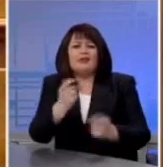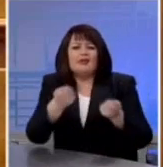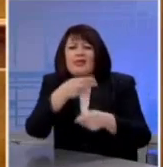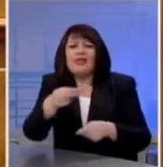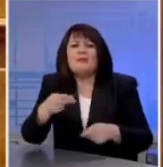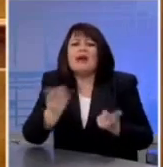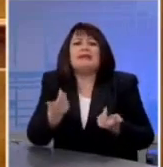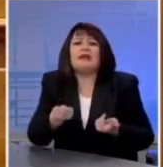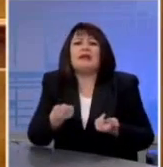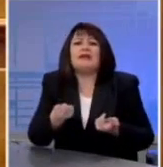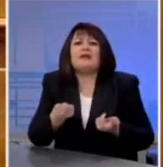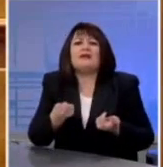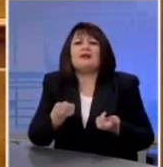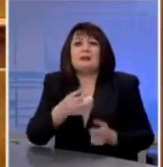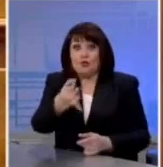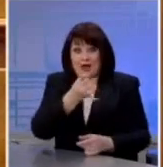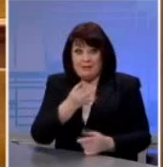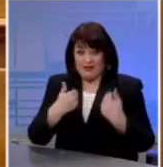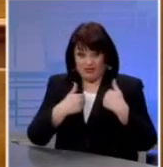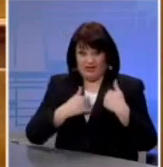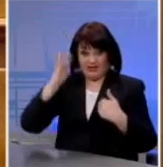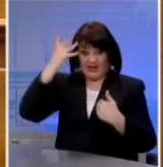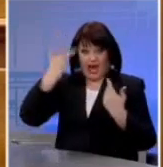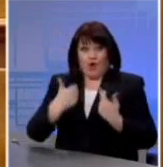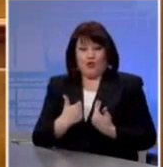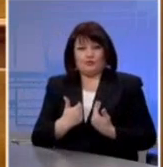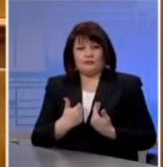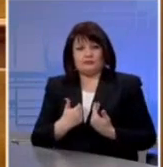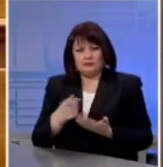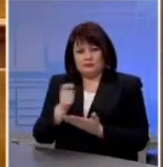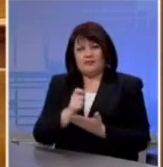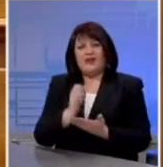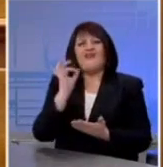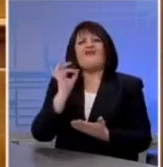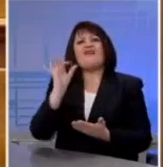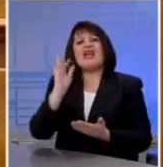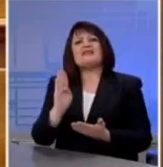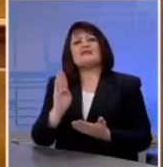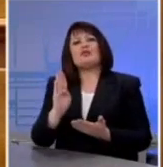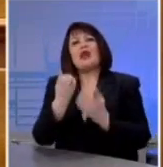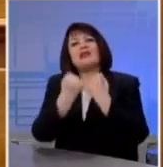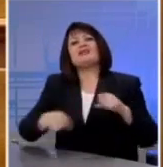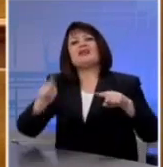υπόθεση, μου είπαν ότι θα με βγάλουν τρελό. Και έτσι ξεκίνησα να γράφω στο Facebook και γίνανε οι ανεξάρτητοι Έλληνες.